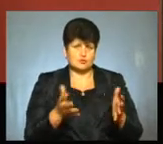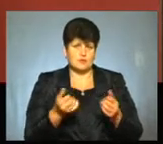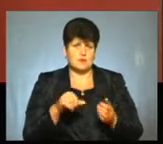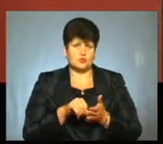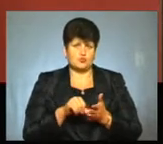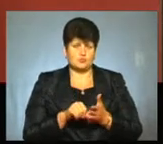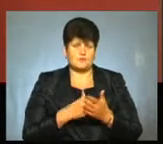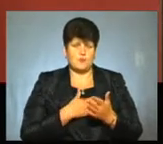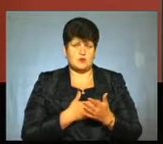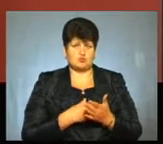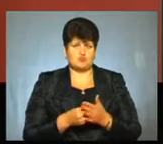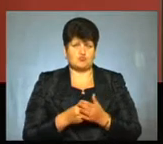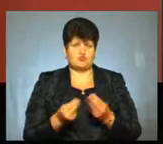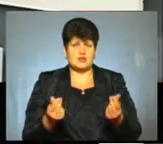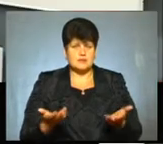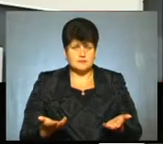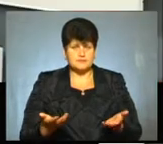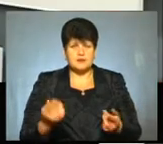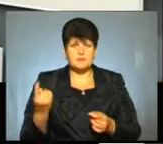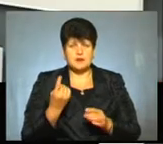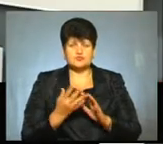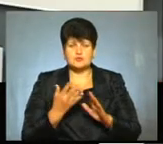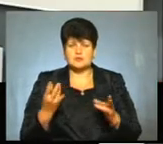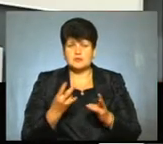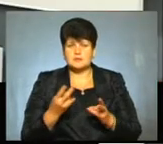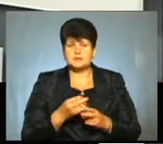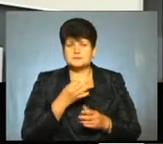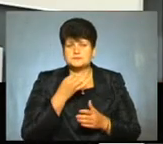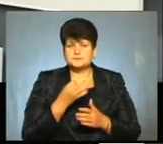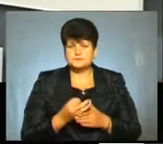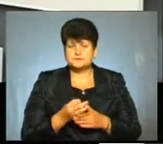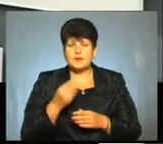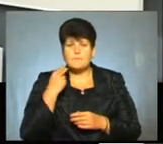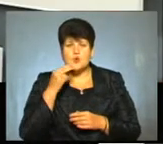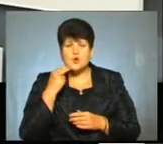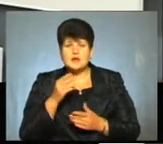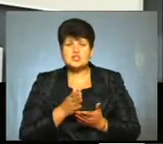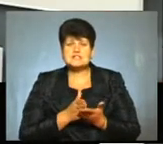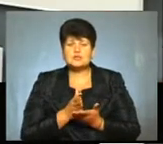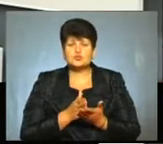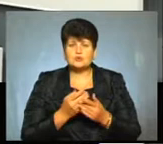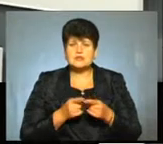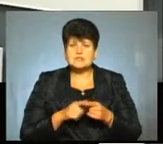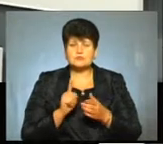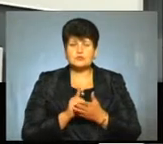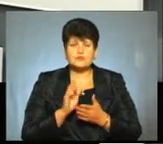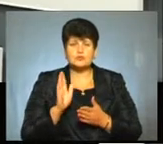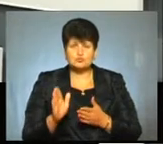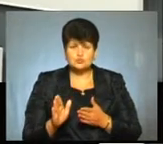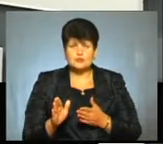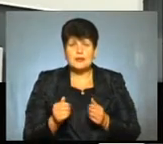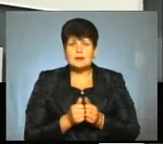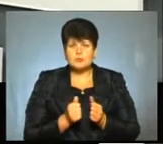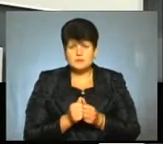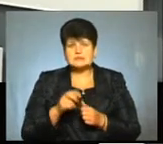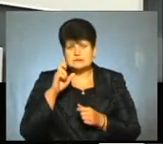б брати участь в громадському бюджеті? В першу чергу варто зауважити, що покращення інфраструктури, воно повинно відбуватися